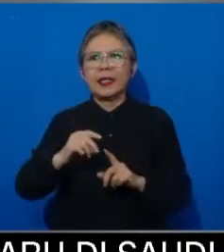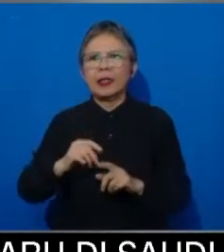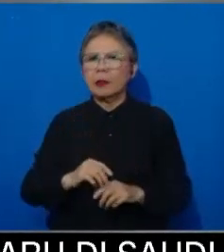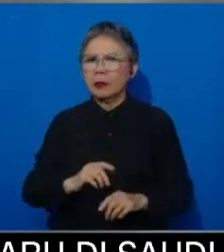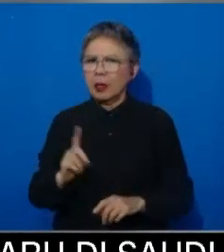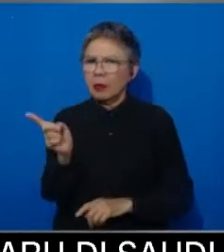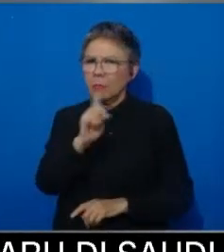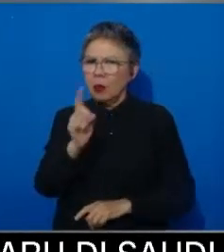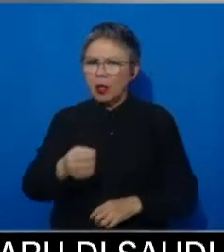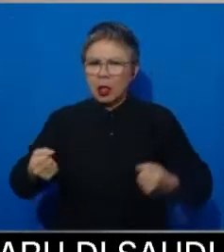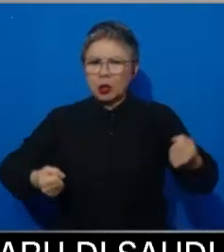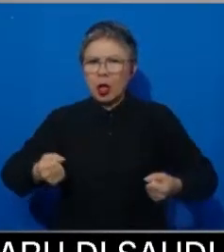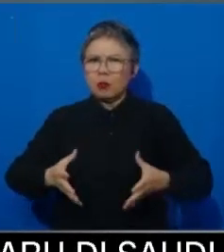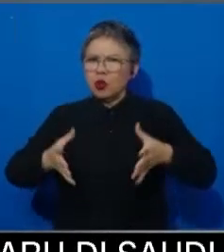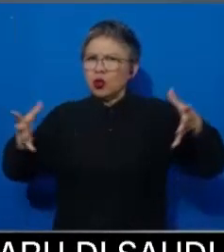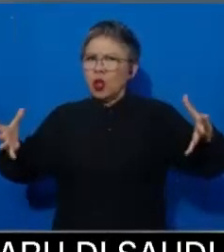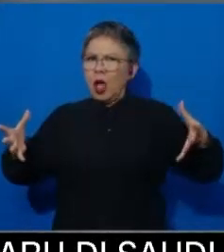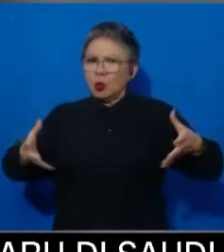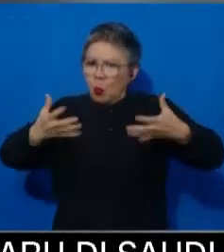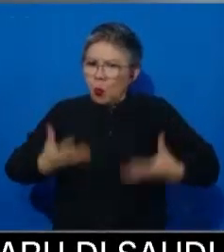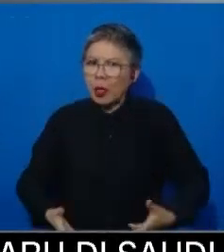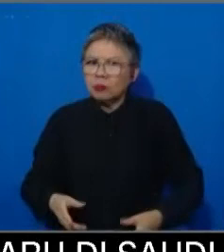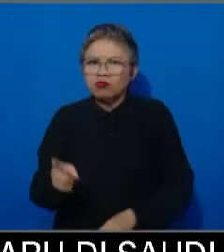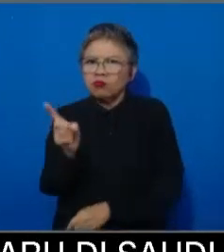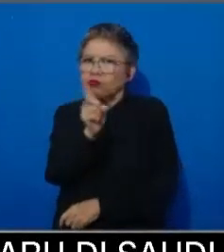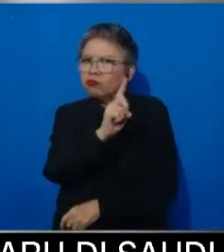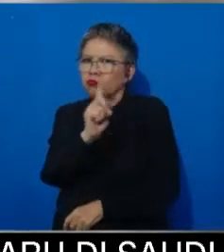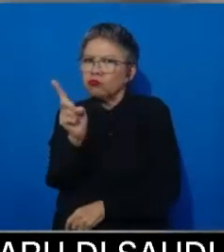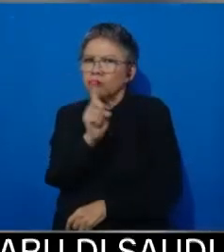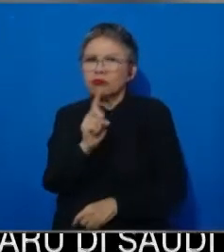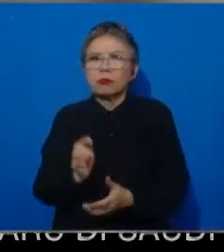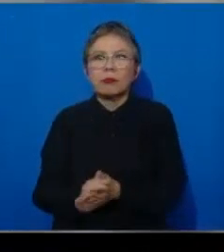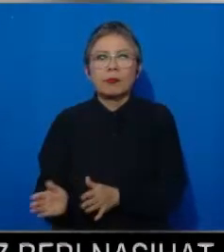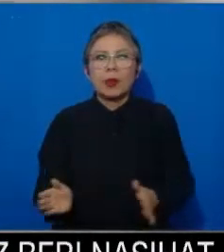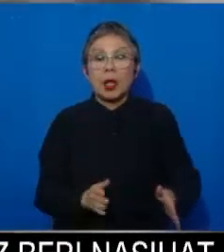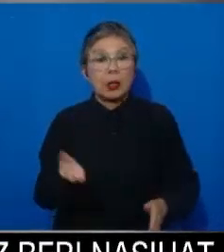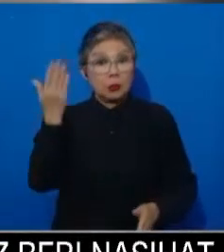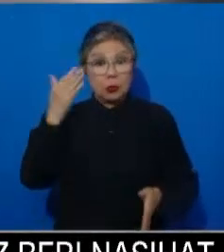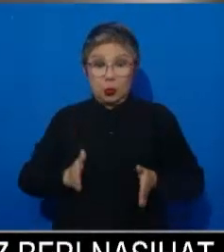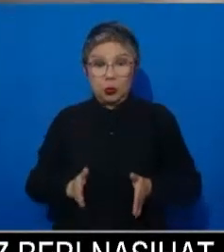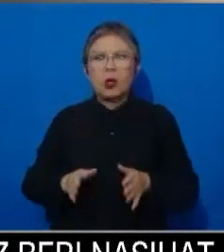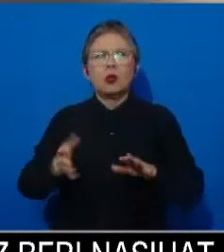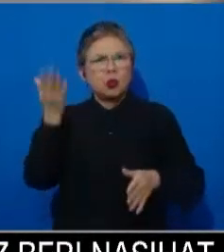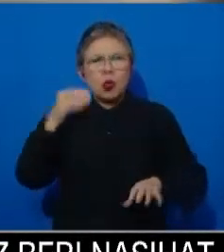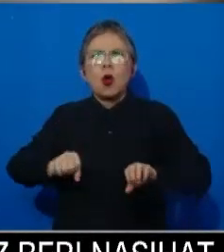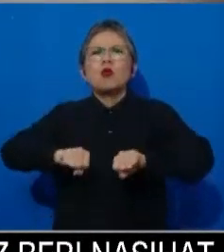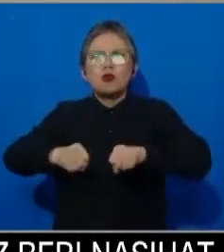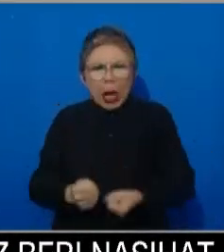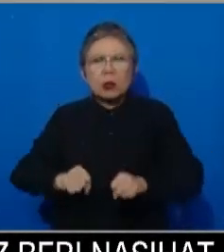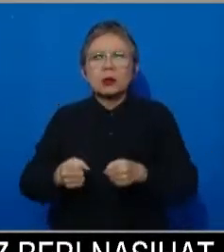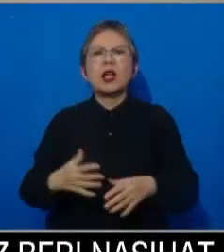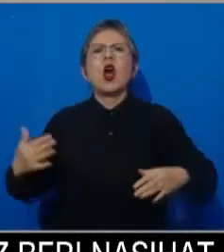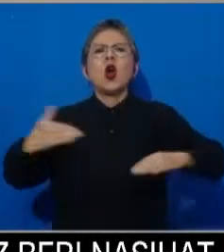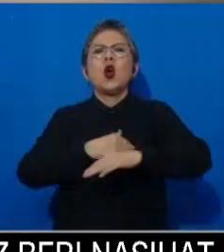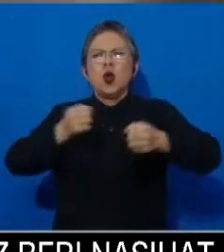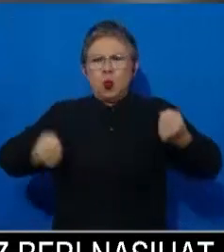kendaraan berukuran serta bertonase besar. Sebelumnya jalan arteri juga sempat rusak akibat sering dilintasi